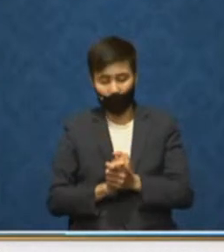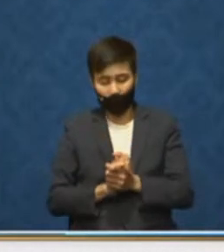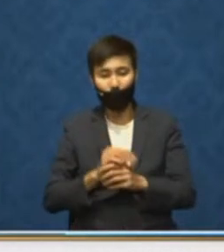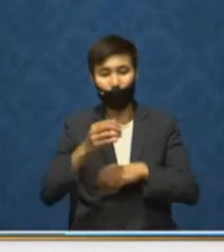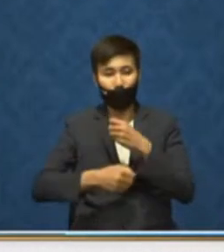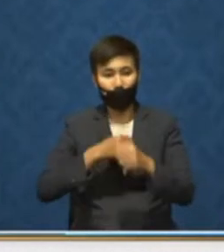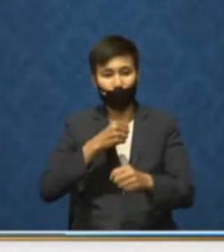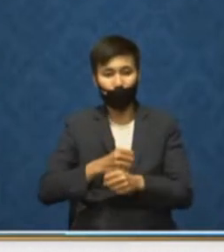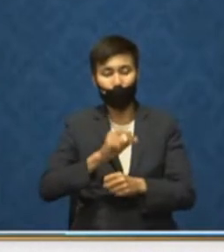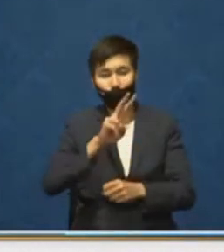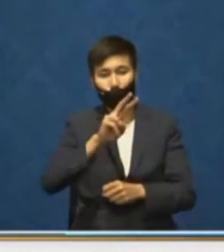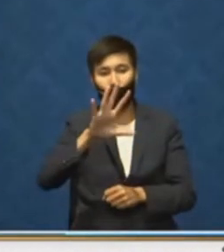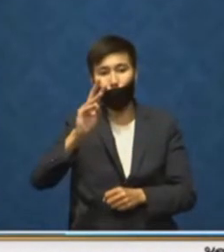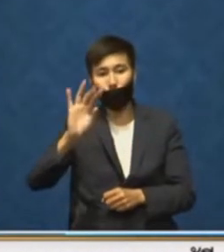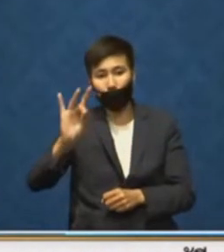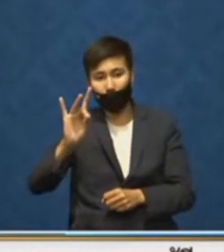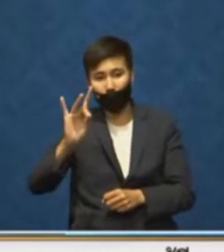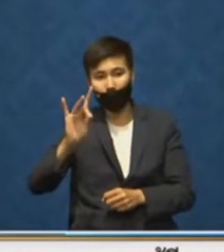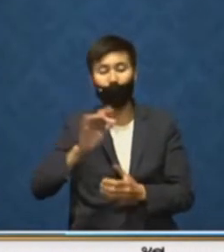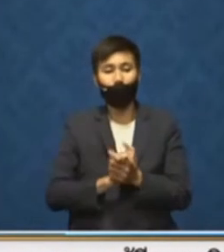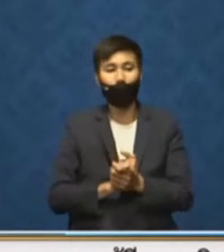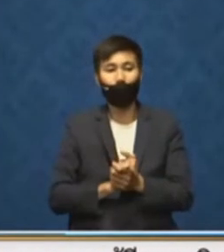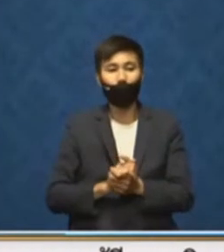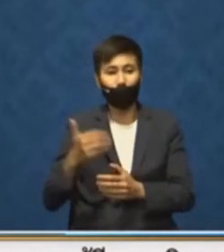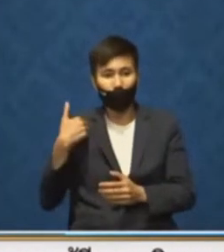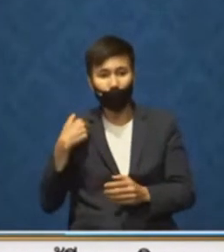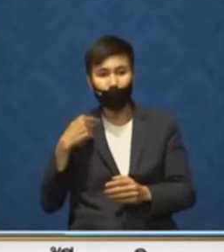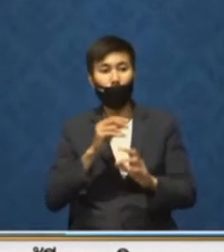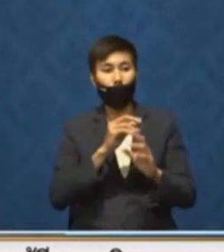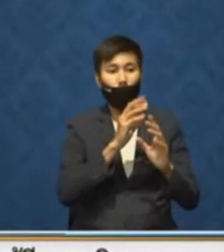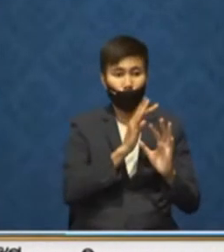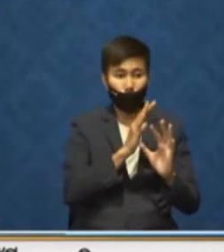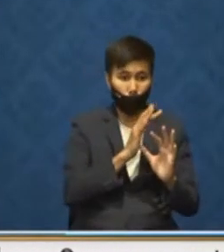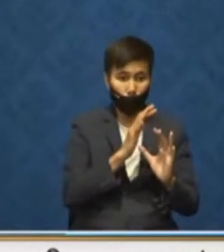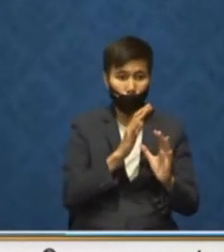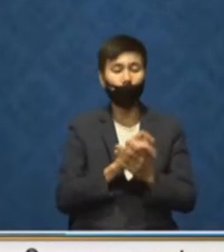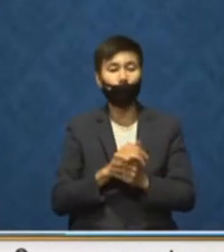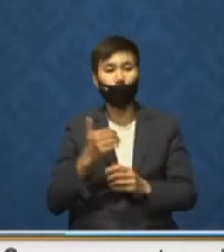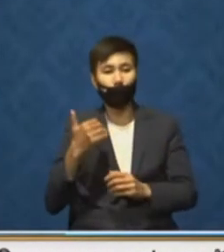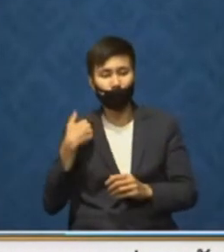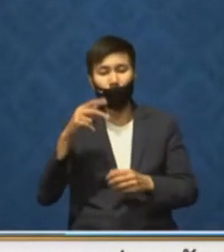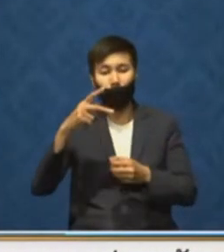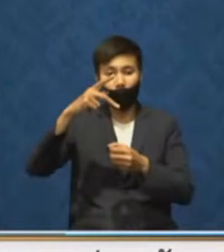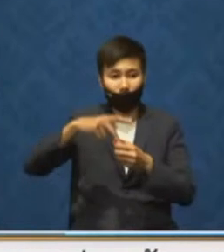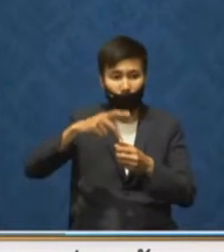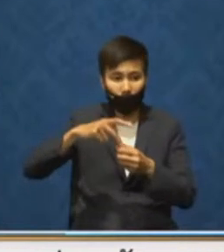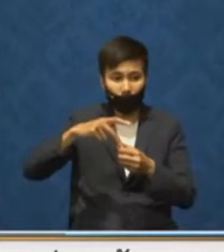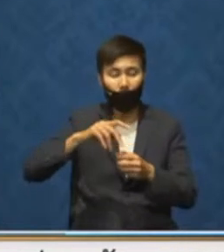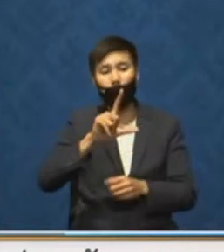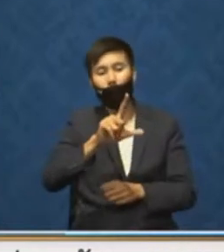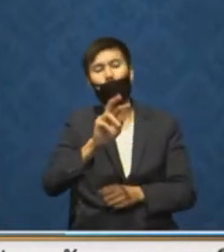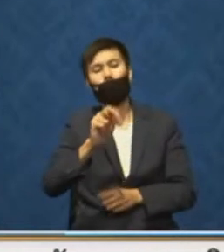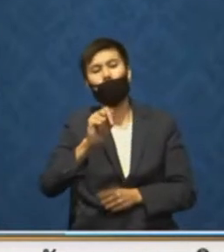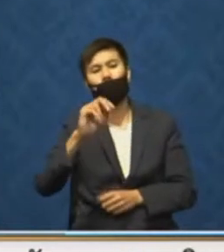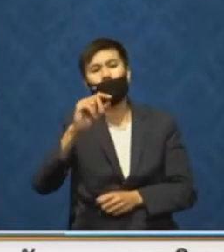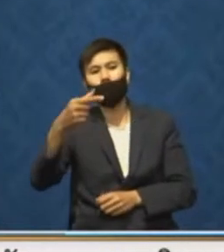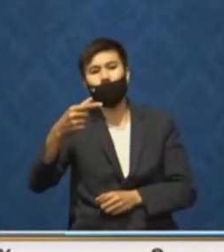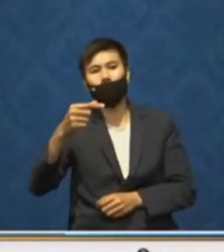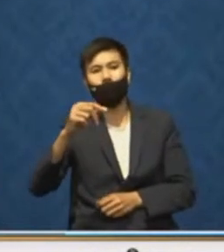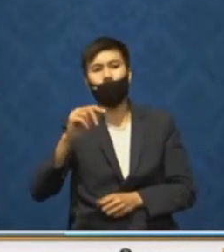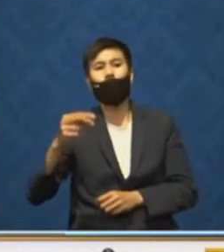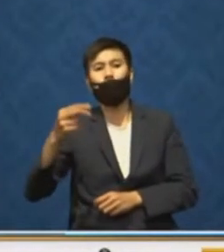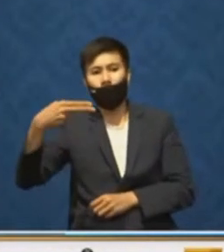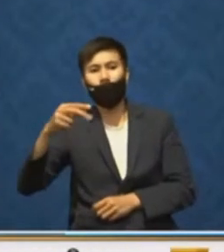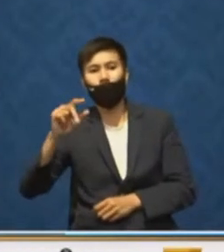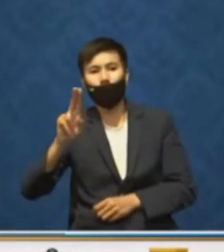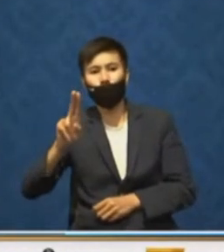ท่าเรือมาพูดจากรร.มาตราพูดเยอะที่ 3ศูนย์การขนทรายการสิทธิ์ทำได้เหลวหรืออเวจีฮะไปกลุ่มสี RVจะเปิดได้ผิด